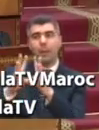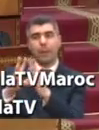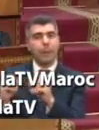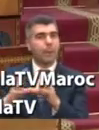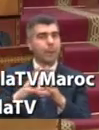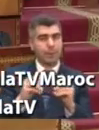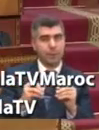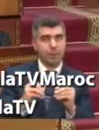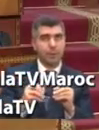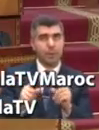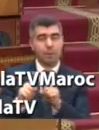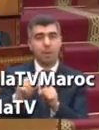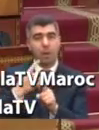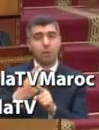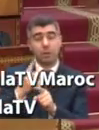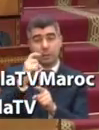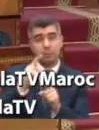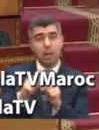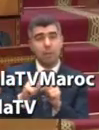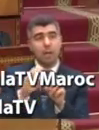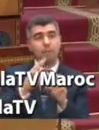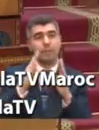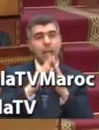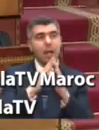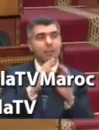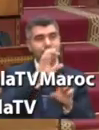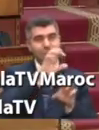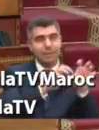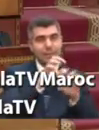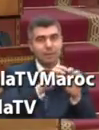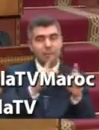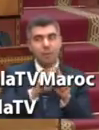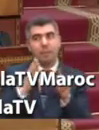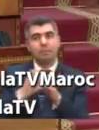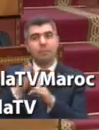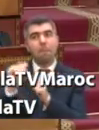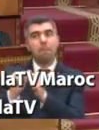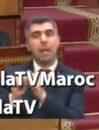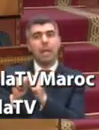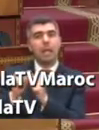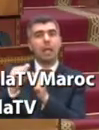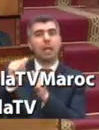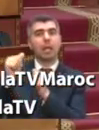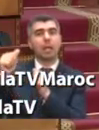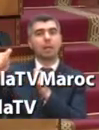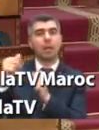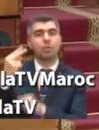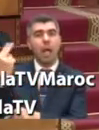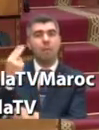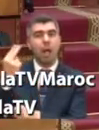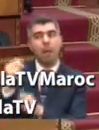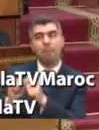الساكنه وديال الطلبه تضرب في 10، لانه تم ترحيل الناس اللي كاينين في مدينه الدار البيضاء الى الاقاليم